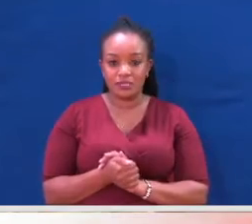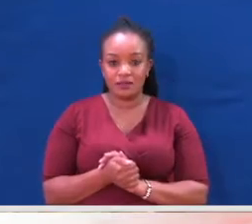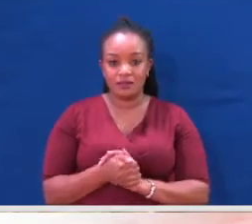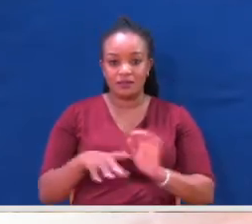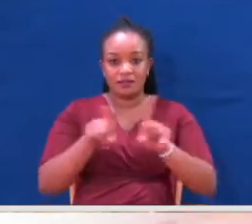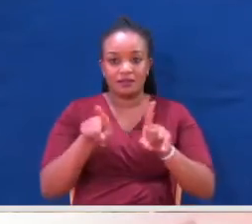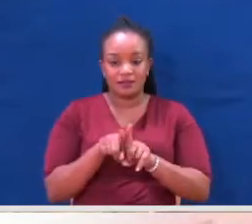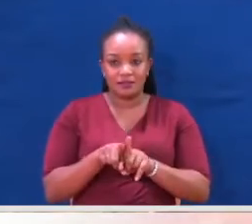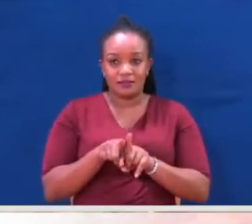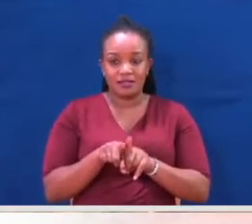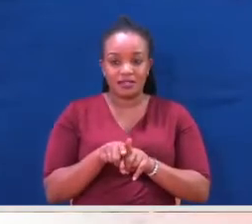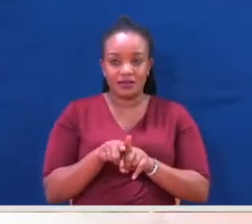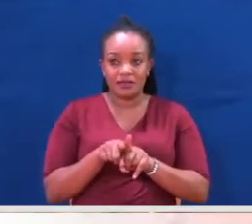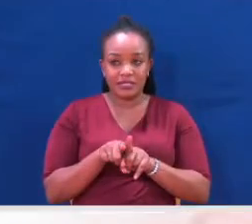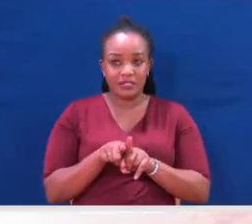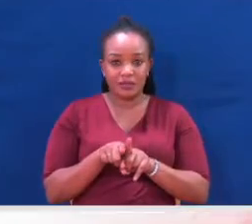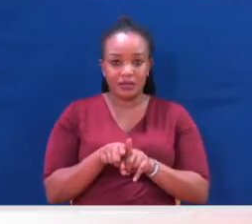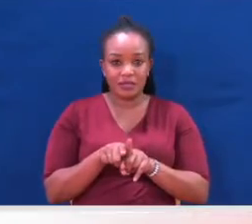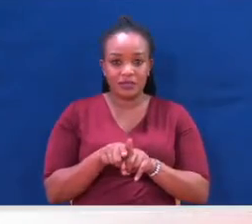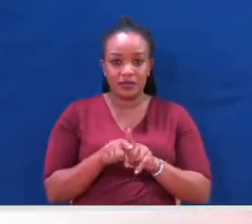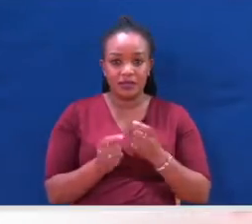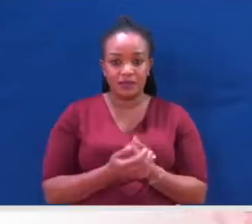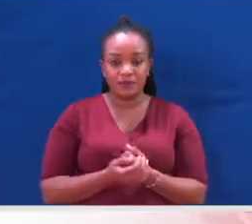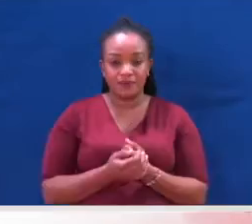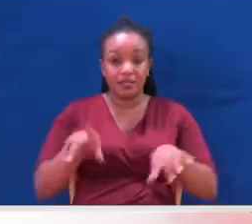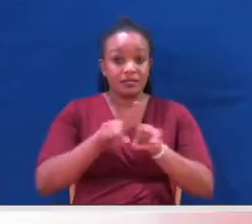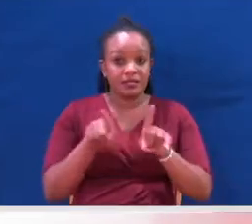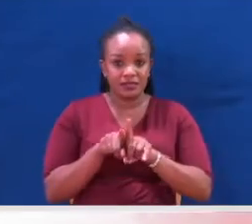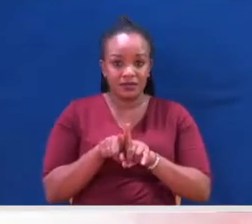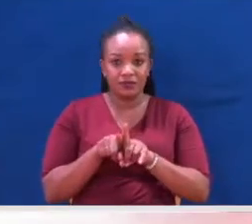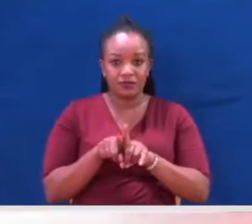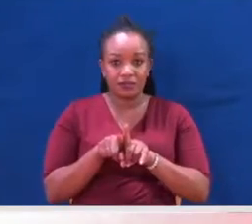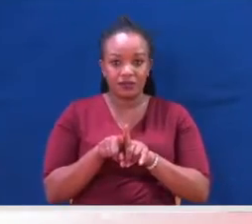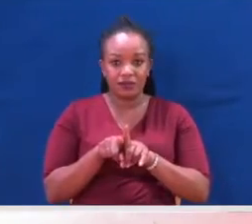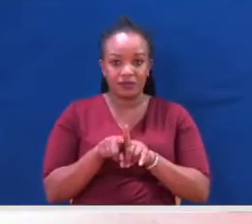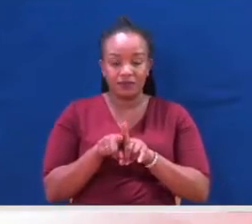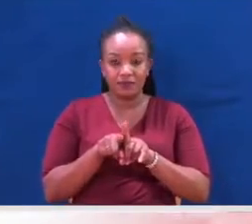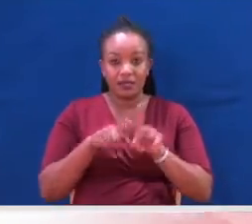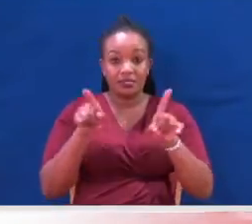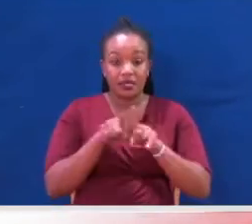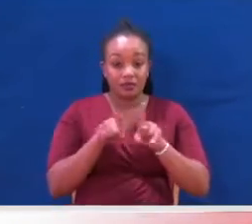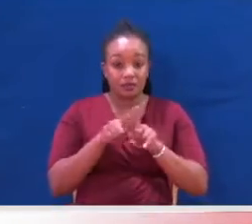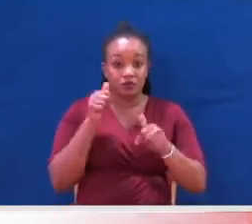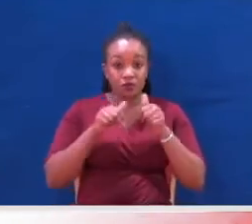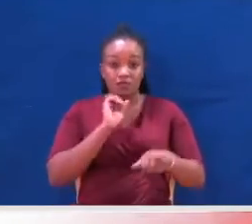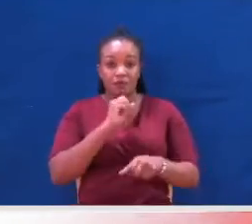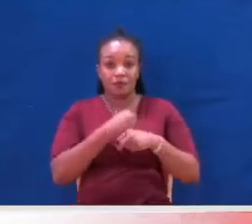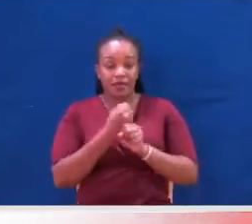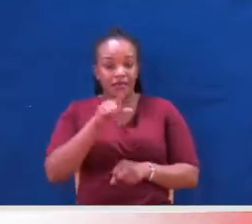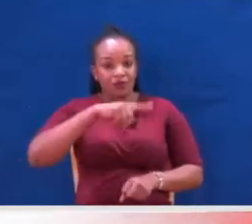mzee alikuwa amekaajakiwa na hao watu. Sasa hii mambo ya kidnapi ni imetuweka uoga